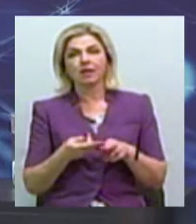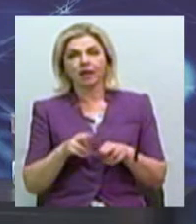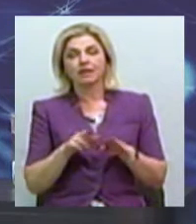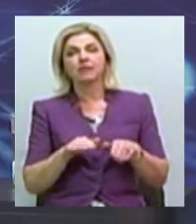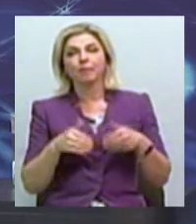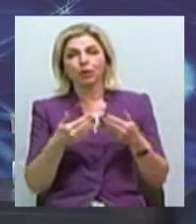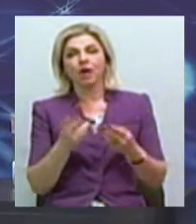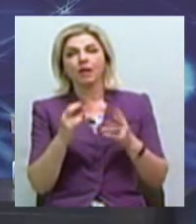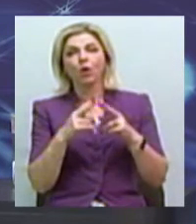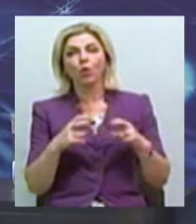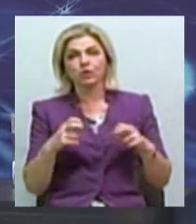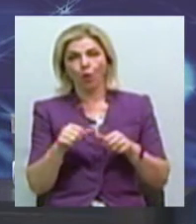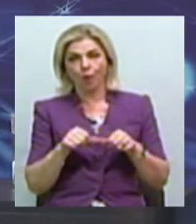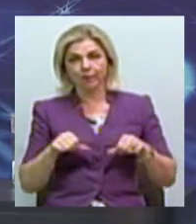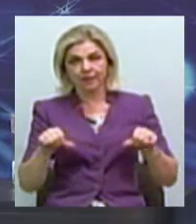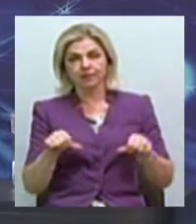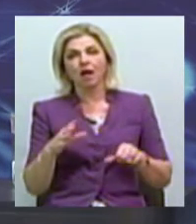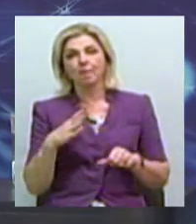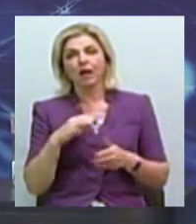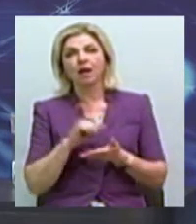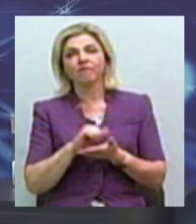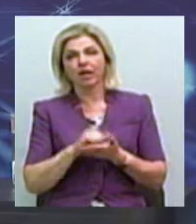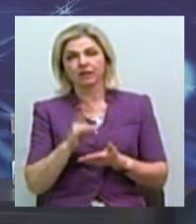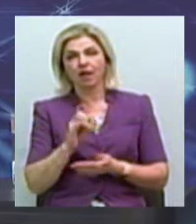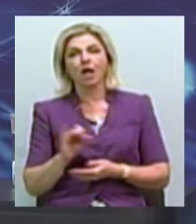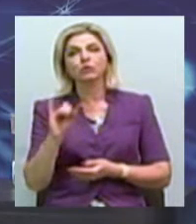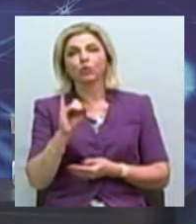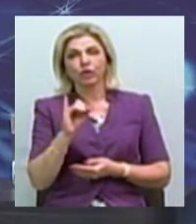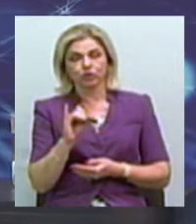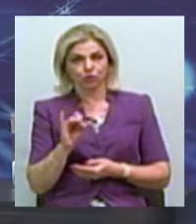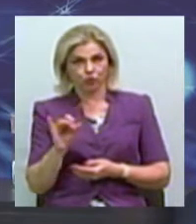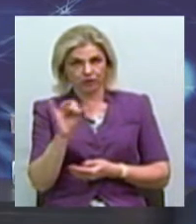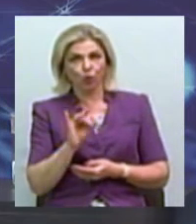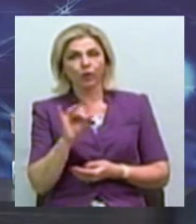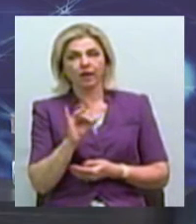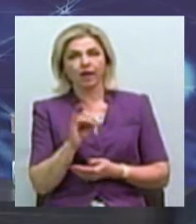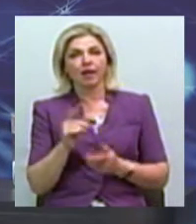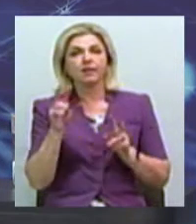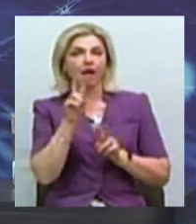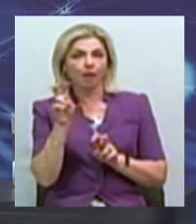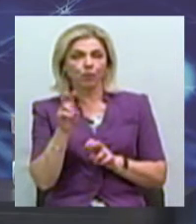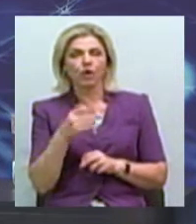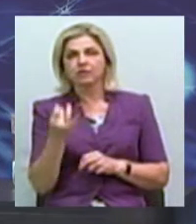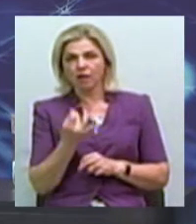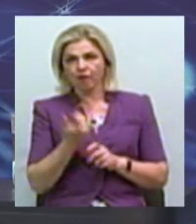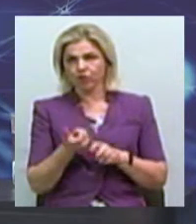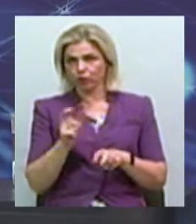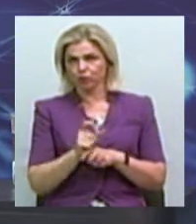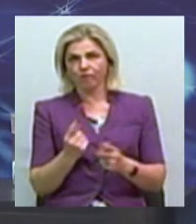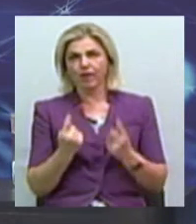на розгляд комісії, це були видання на краєзнавчу тему. Цікавість до цього надзвичайно